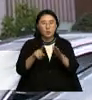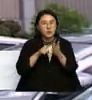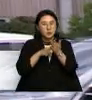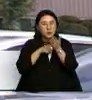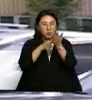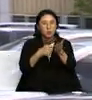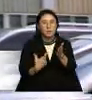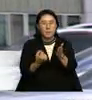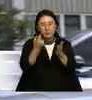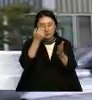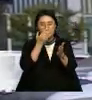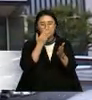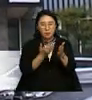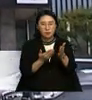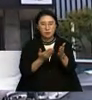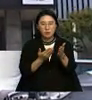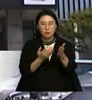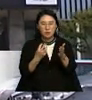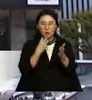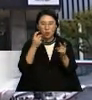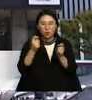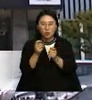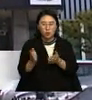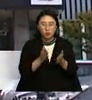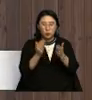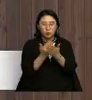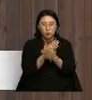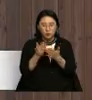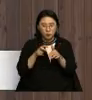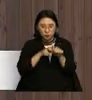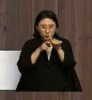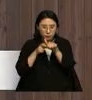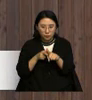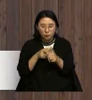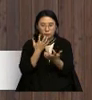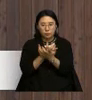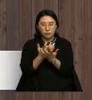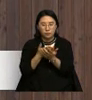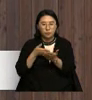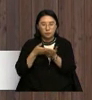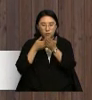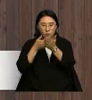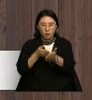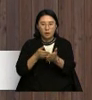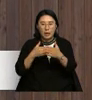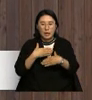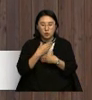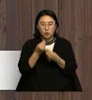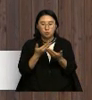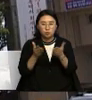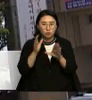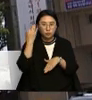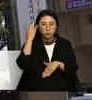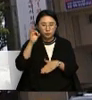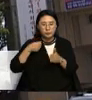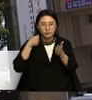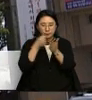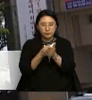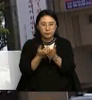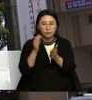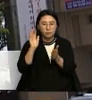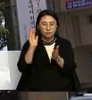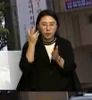수 있다는 입장입니다. 경기도에 분구 실태 조사서를 제출하고 이후 행정안전부가 승인하면